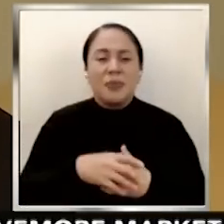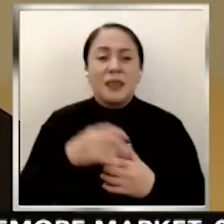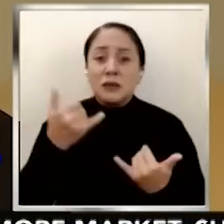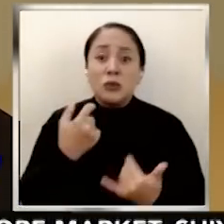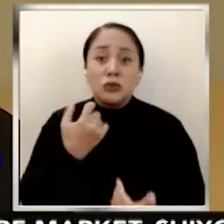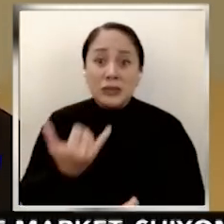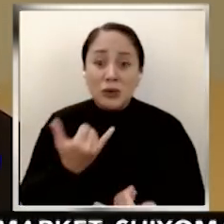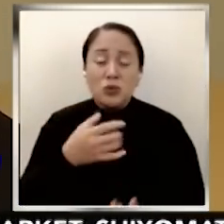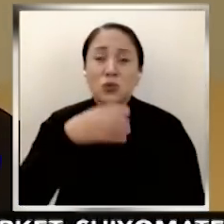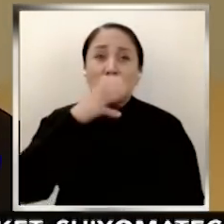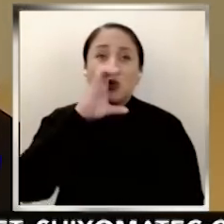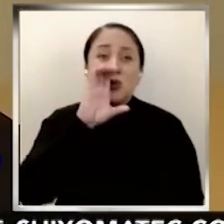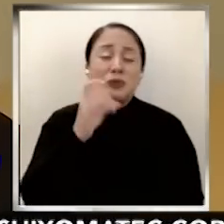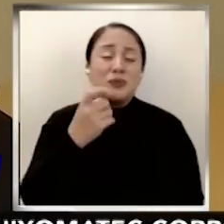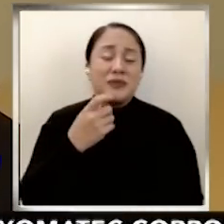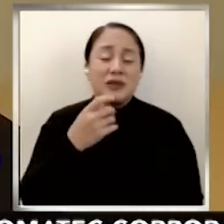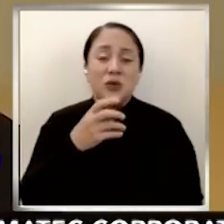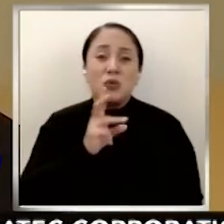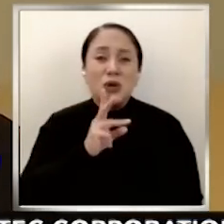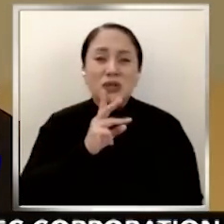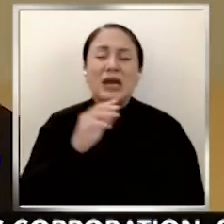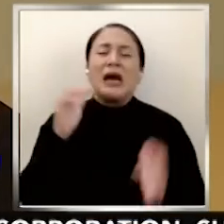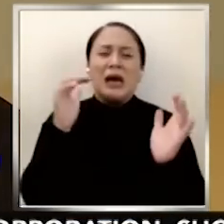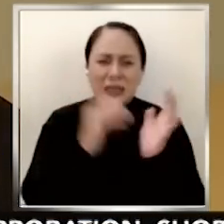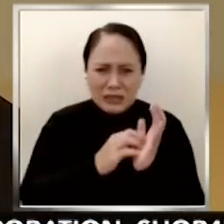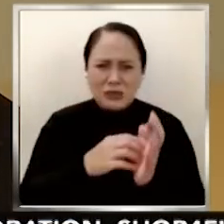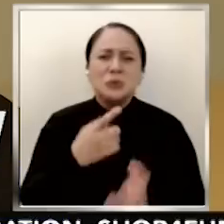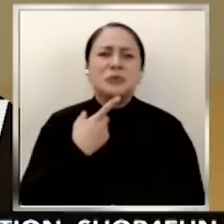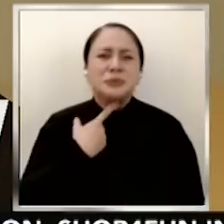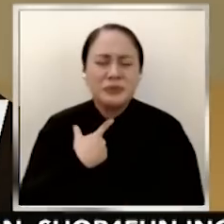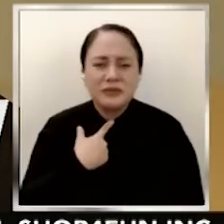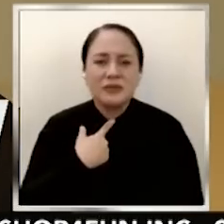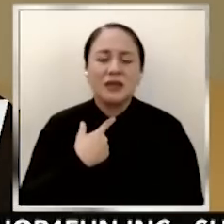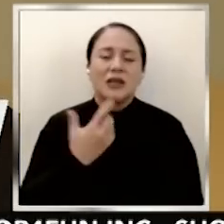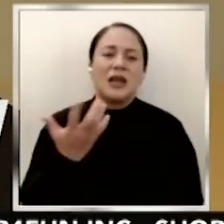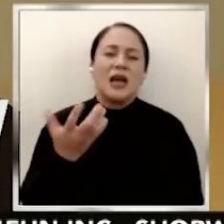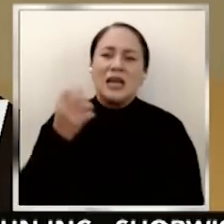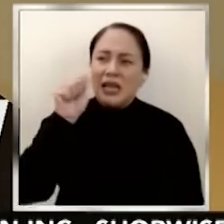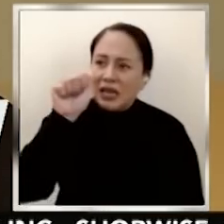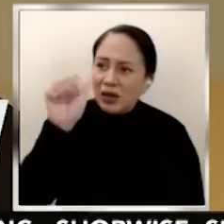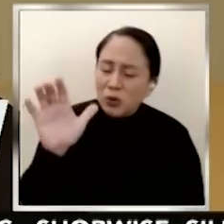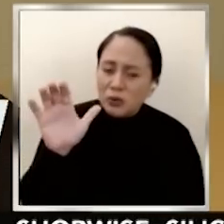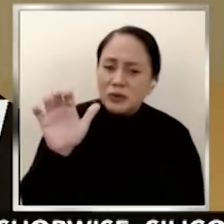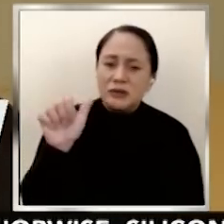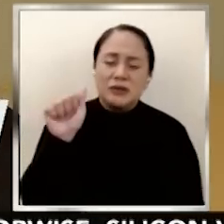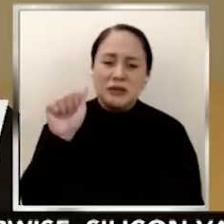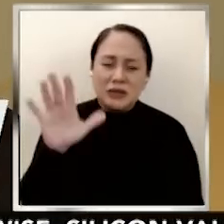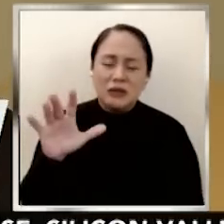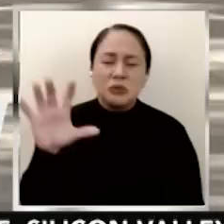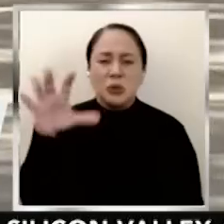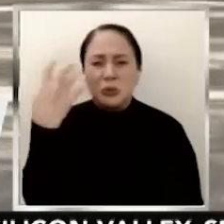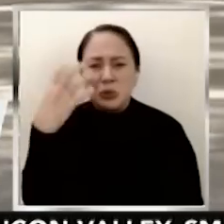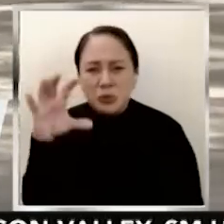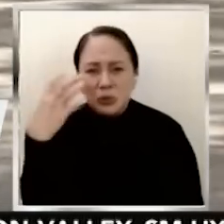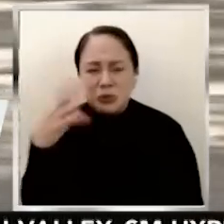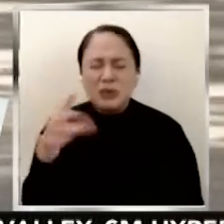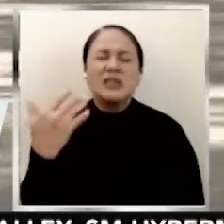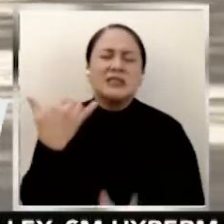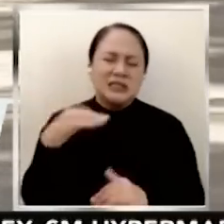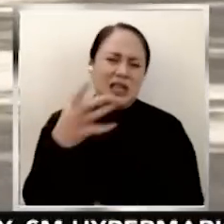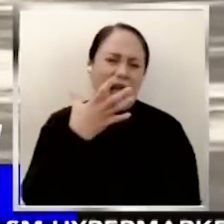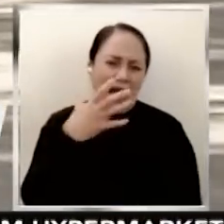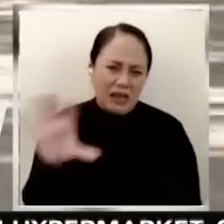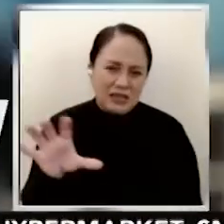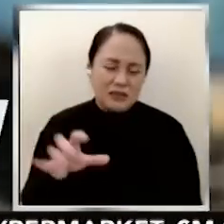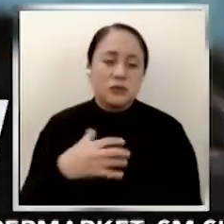tubig, ano po, na mauuhaw ka po ulit. Kahit may electric fan po, mainit pa rin po. Pag-aaralan daw